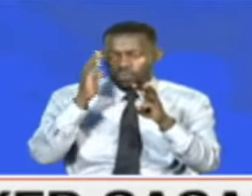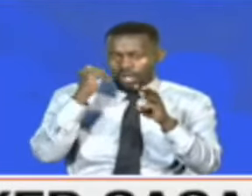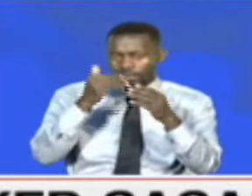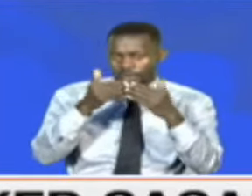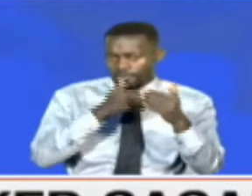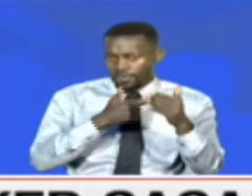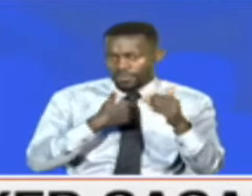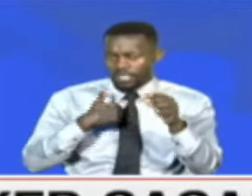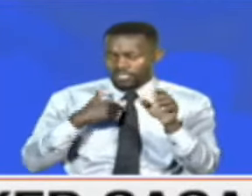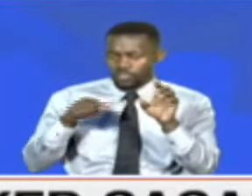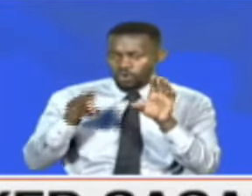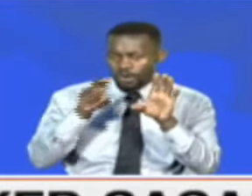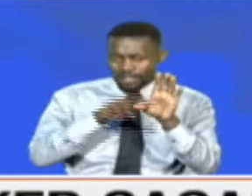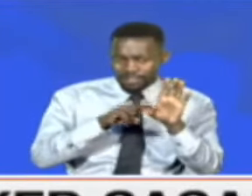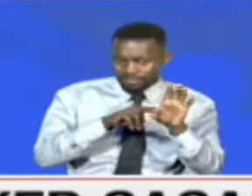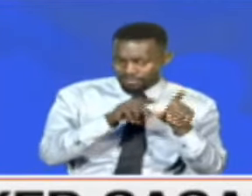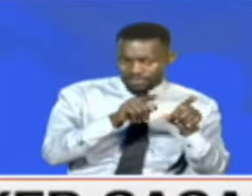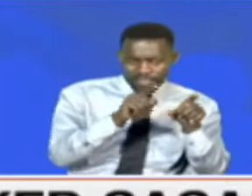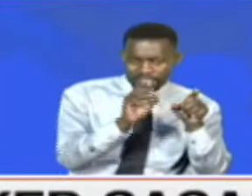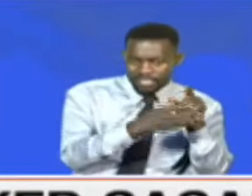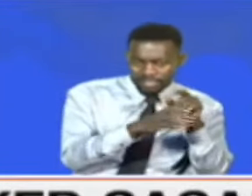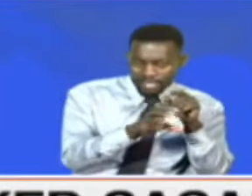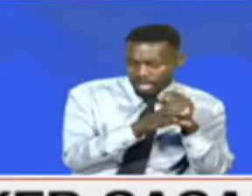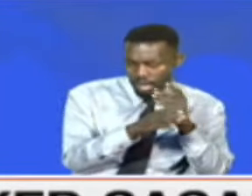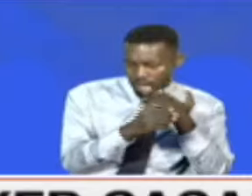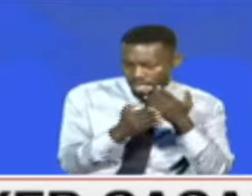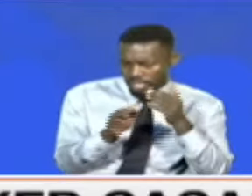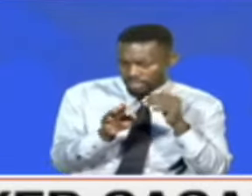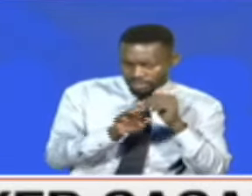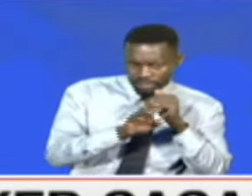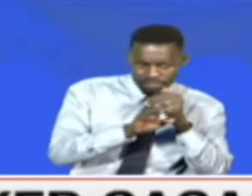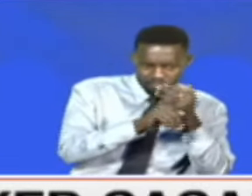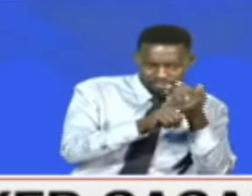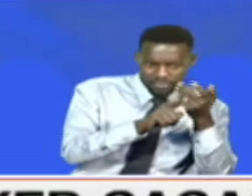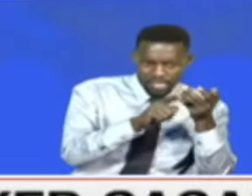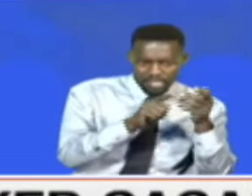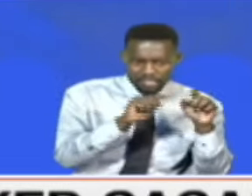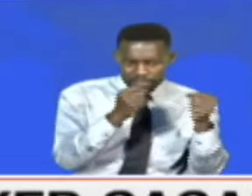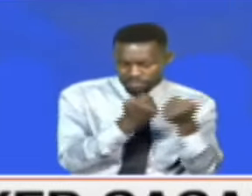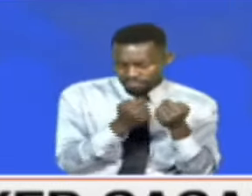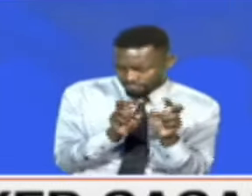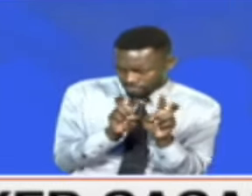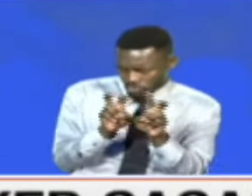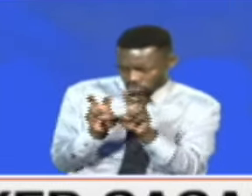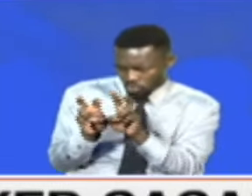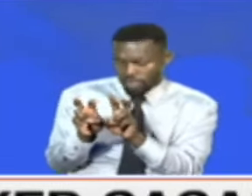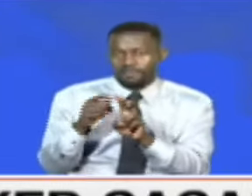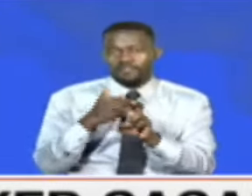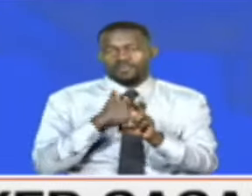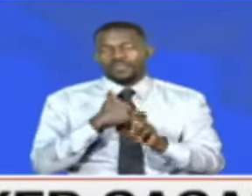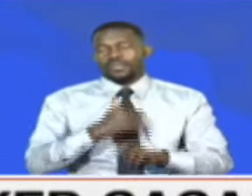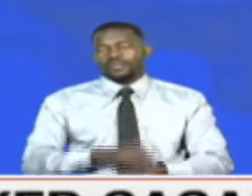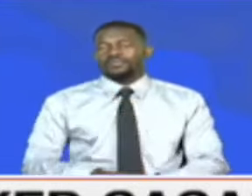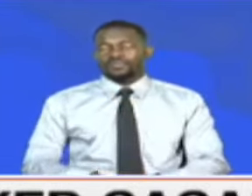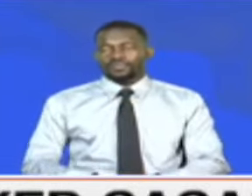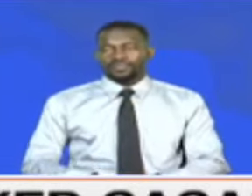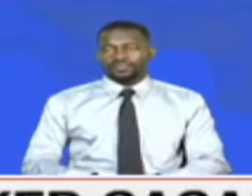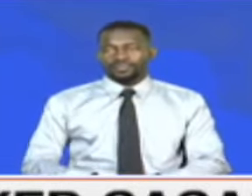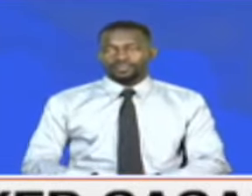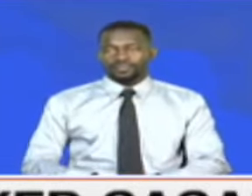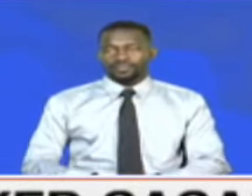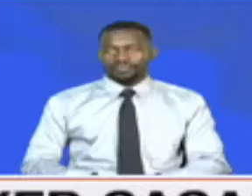ligi ishe. Ndo maana nilikuwa too positive pia enough kujoin Tusker FC.